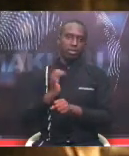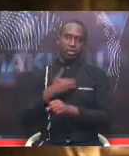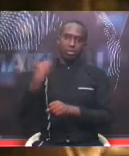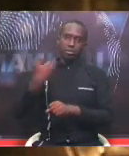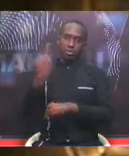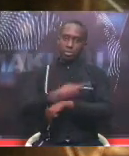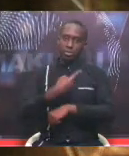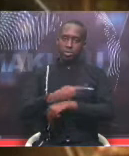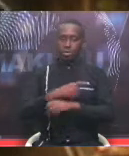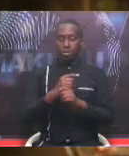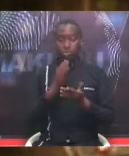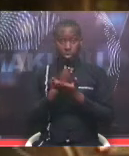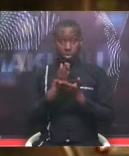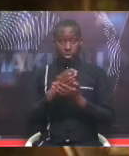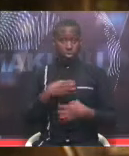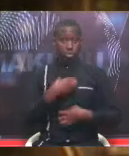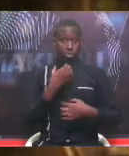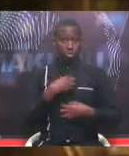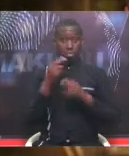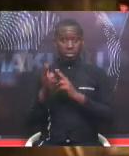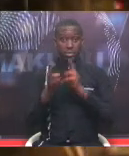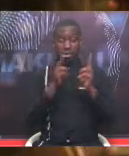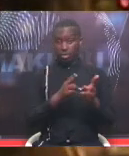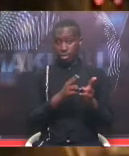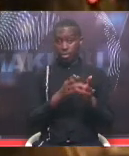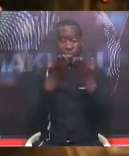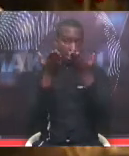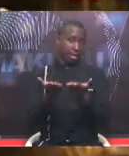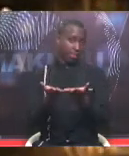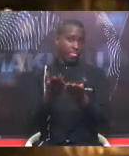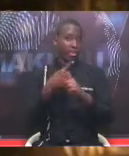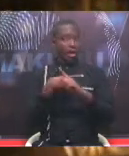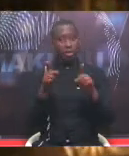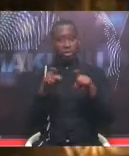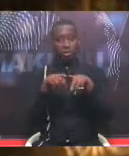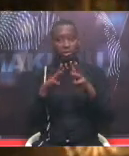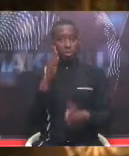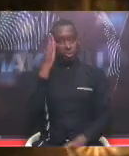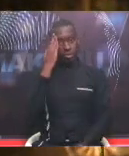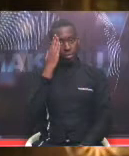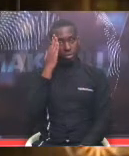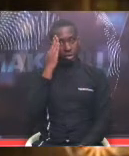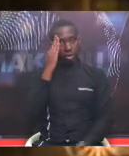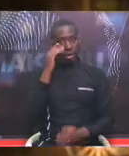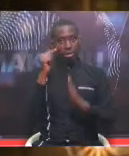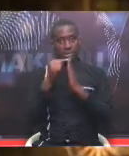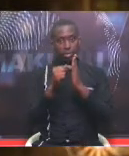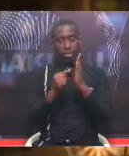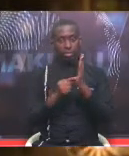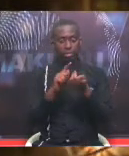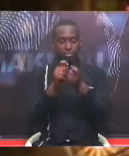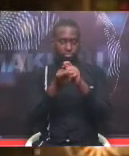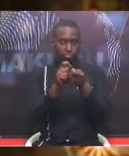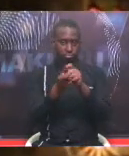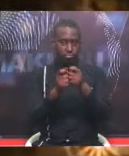Mu by'ukuri gusura byari bisanzwe biriho, ariko nk'uko mubizi amabwiriza yagiye agenda